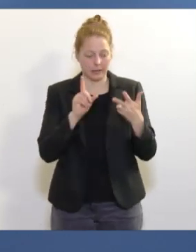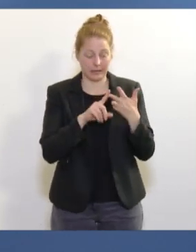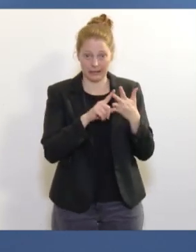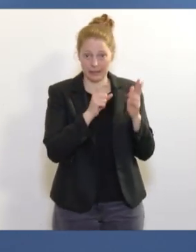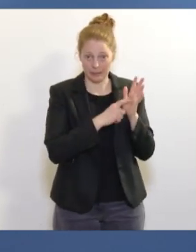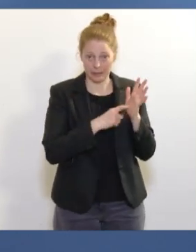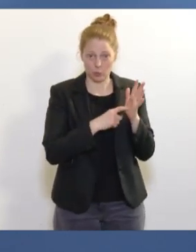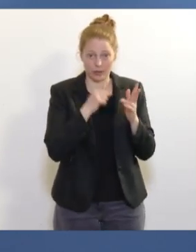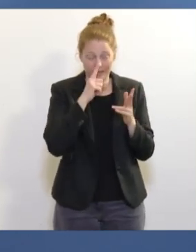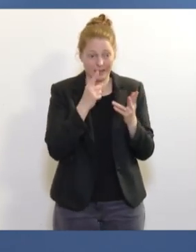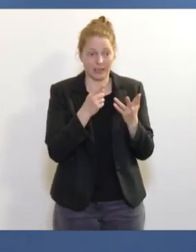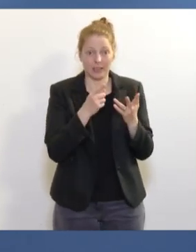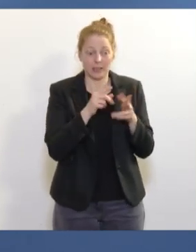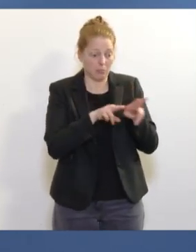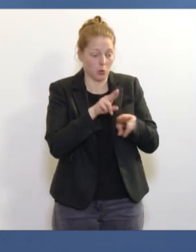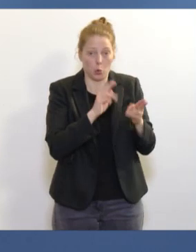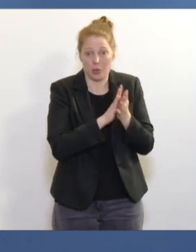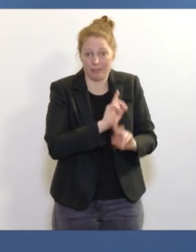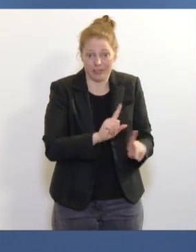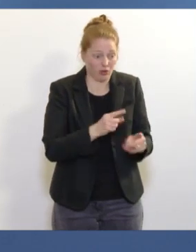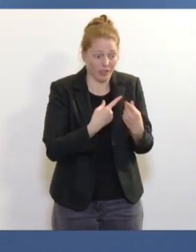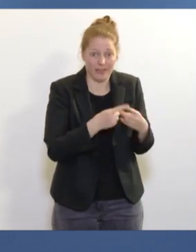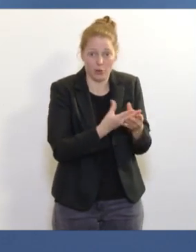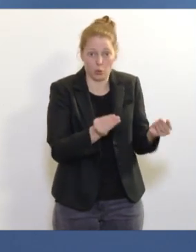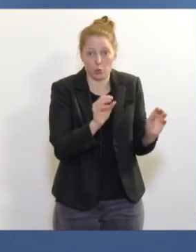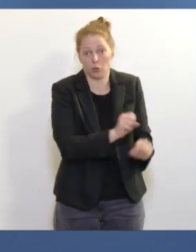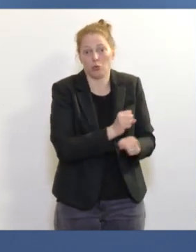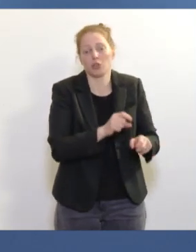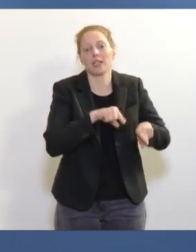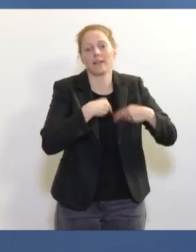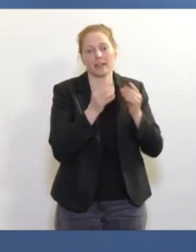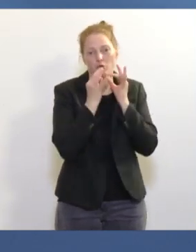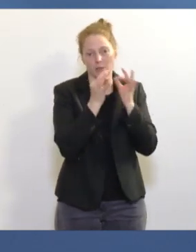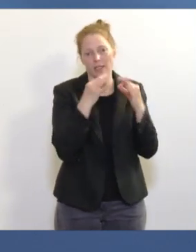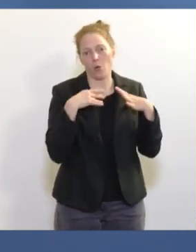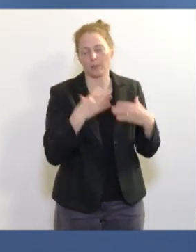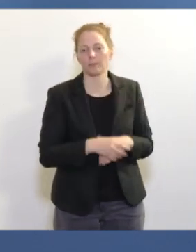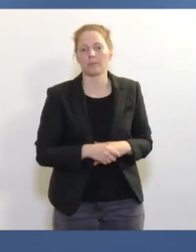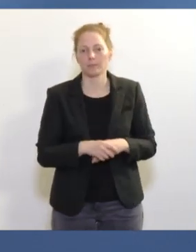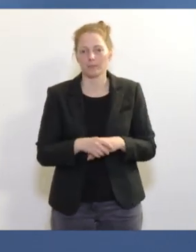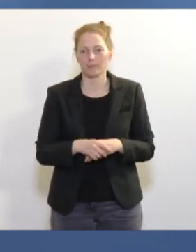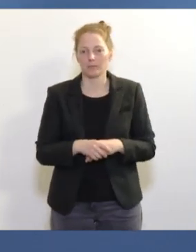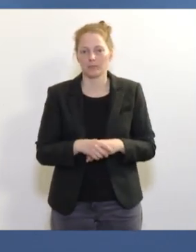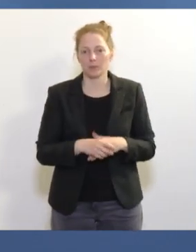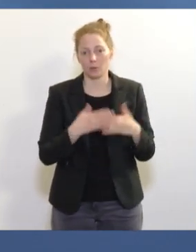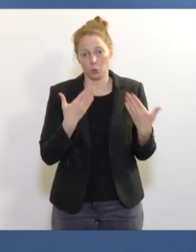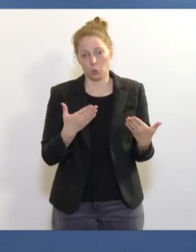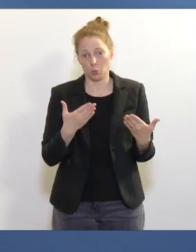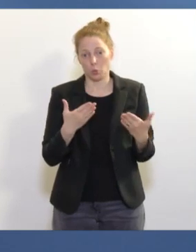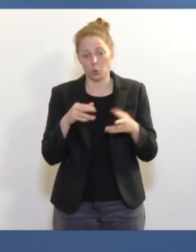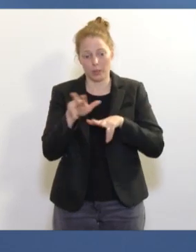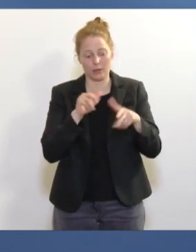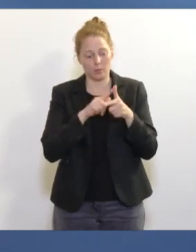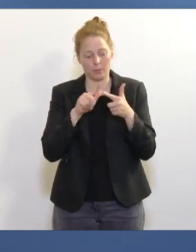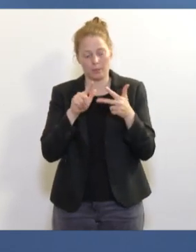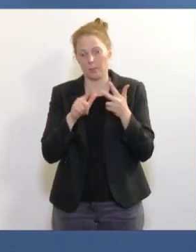hat, für seine Hand zu versuchen, recht dann den Unrecht auf Congé pour raison familial. Ich meine, das sind die Vorgaben, die die Regierung